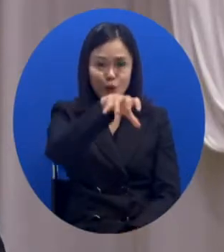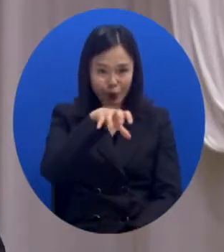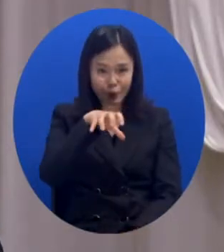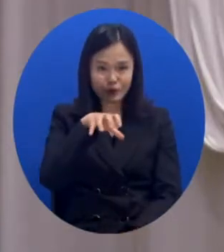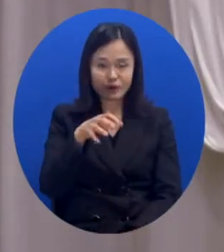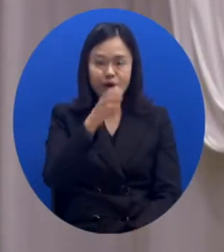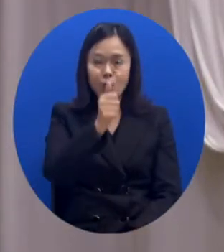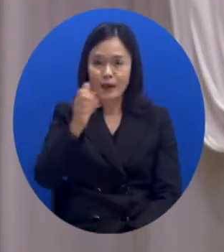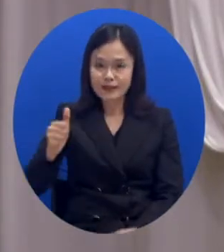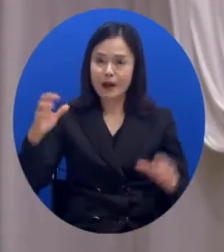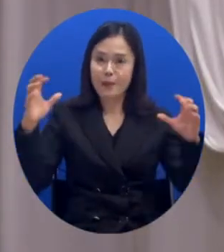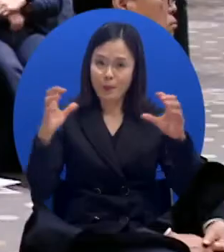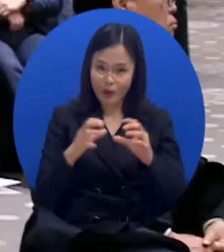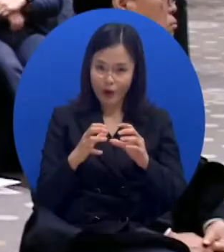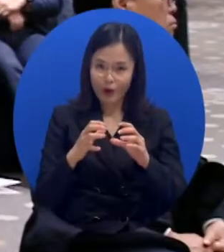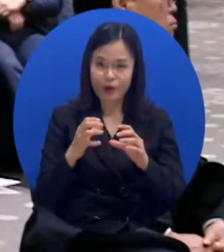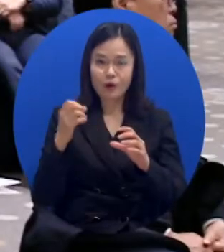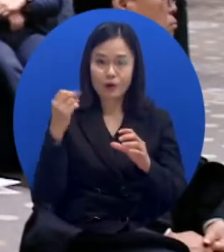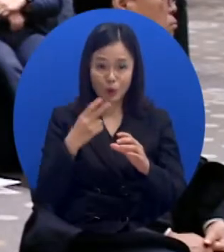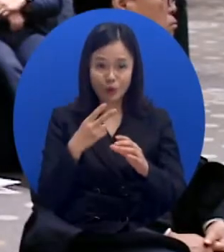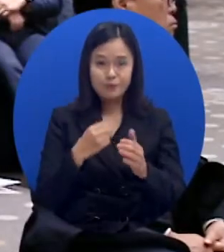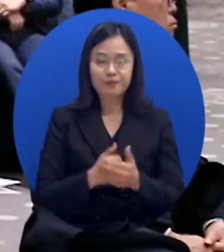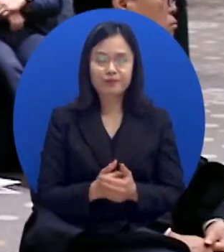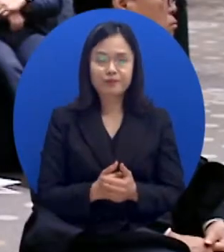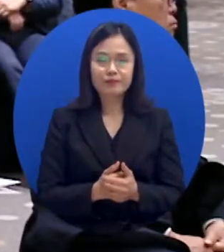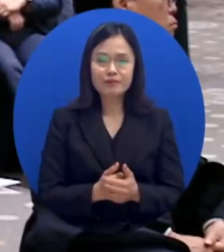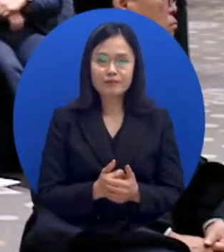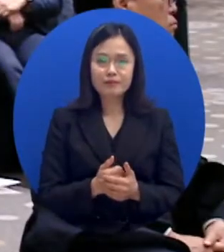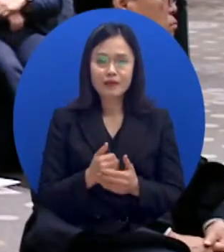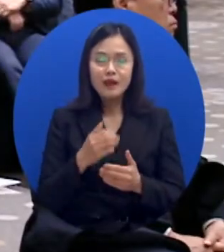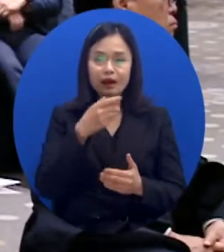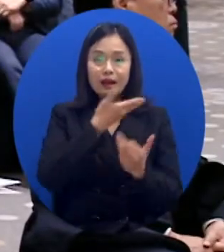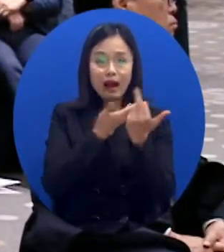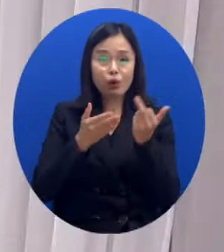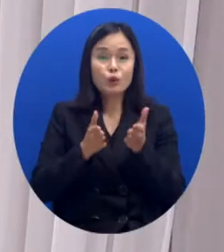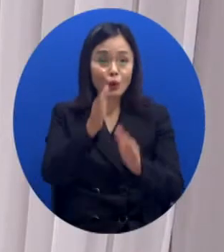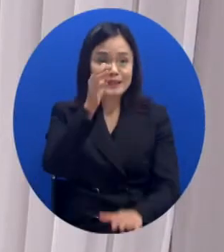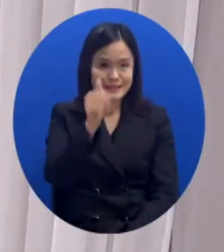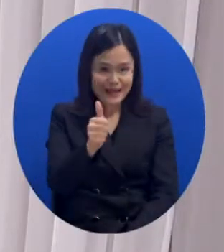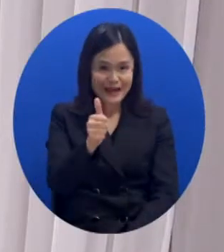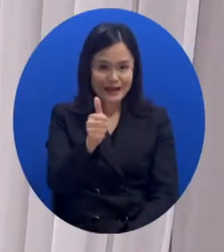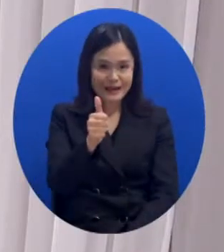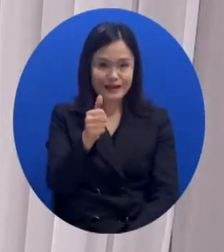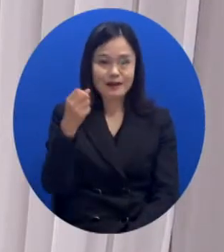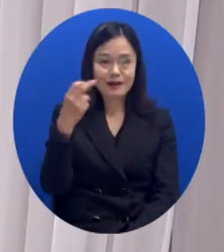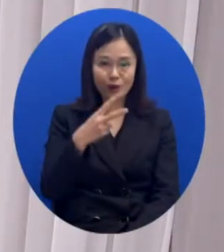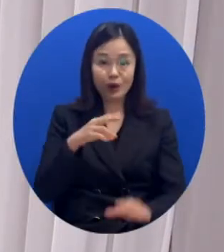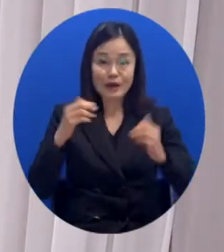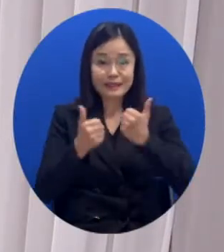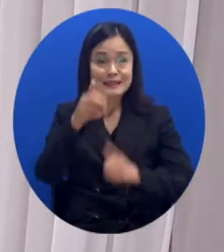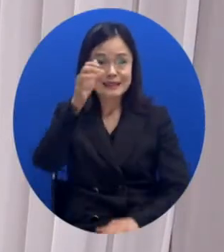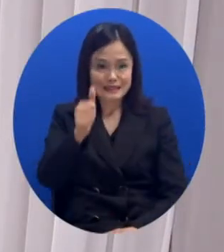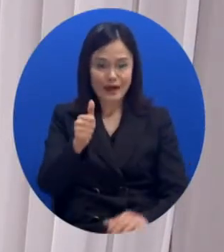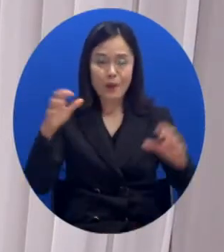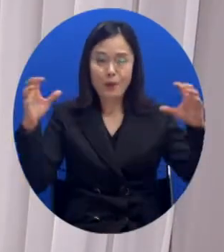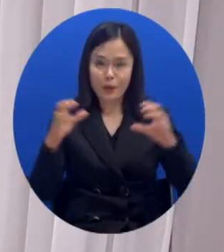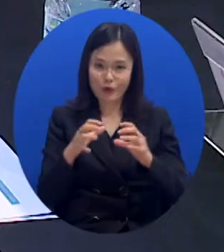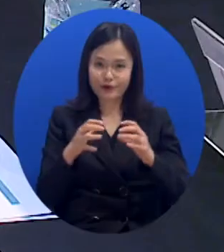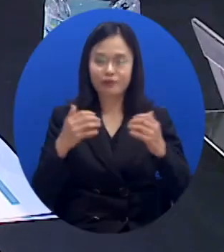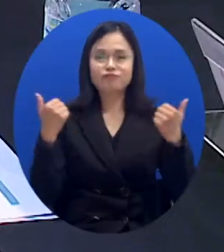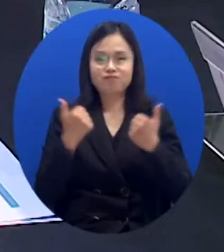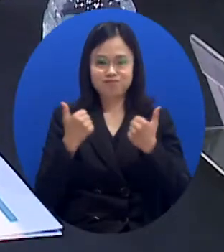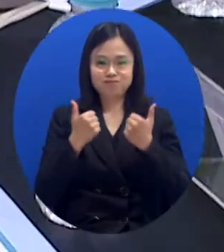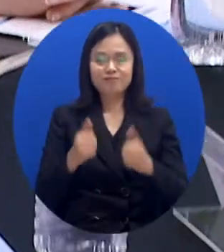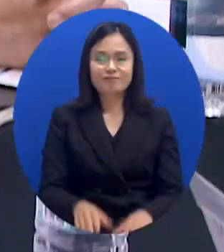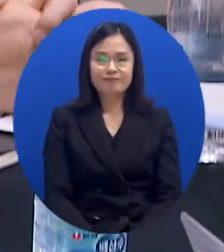과 대표 임원을 비롯해 최문순 강원도 치사 와 곽도 형 도입에 의장 등 지역 단체장 에 참여했습니다